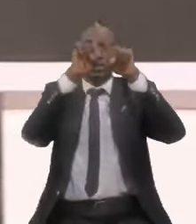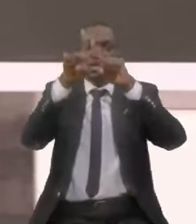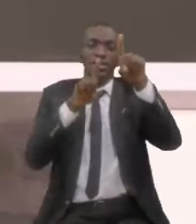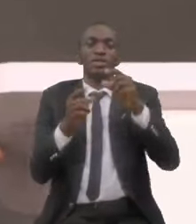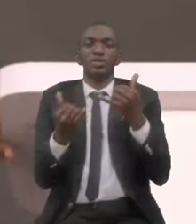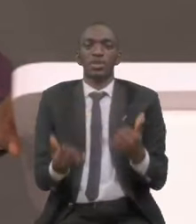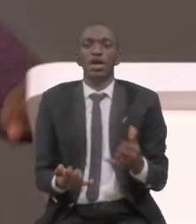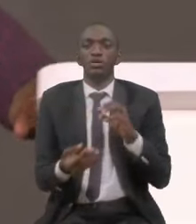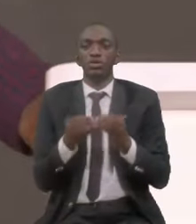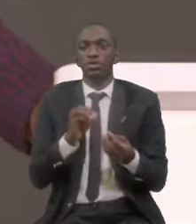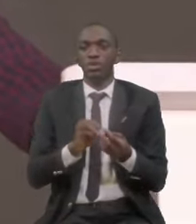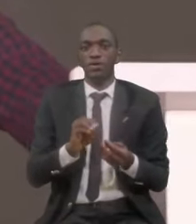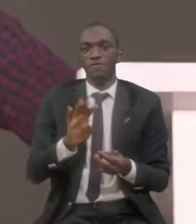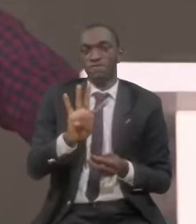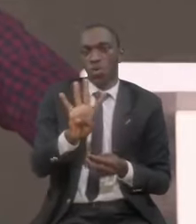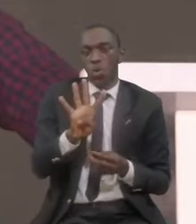Quatrième élément,